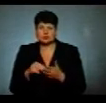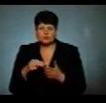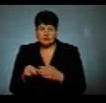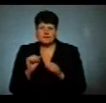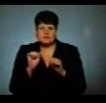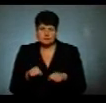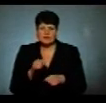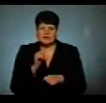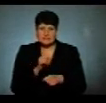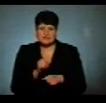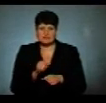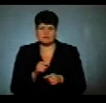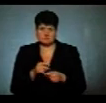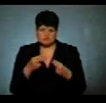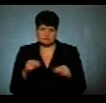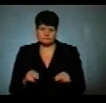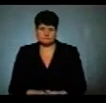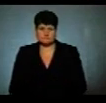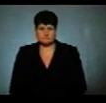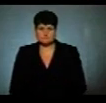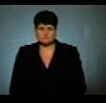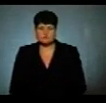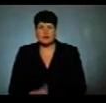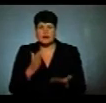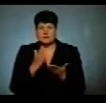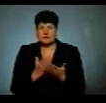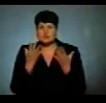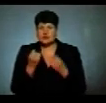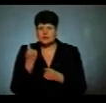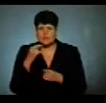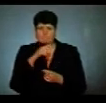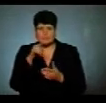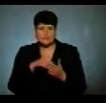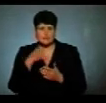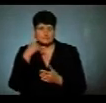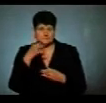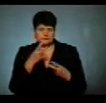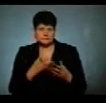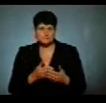її реалізувати. І маємо ще одне запитання від телеглядача. Доброго вечора.